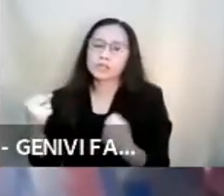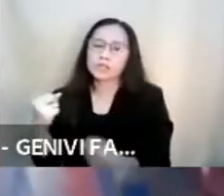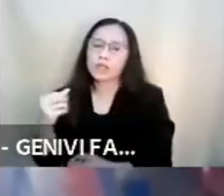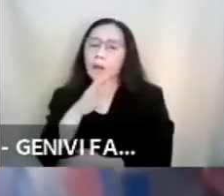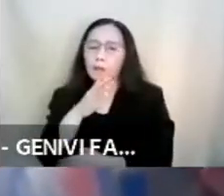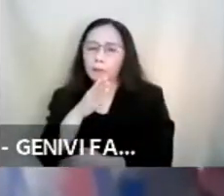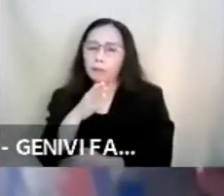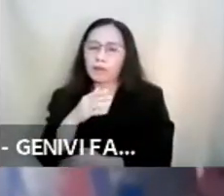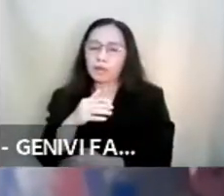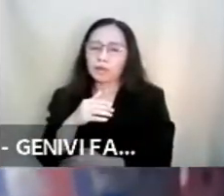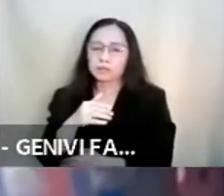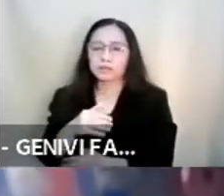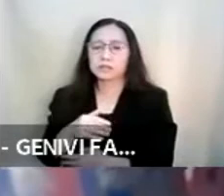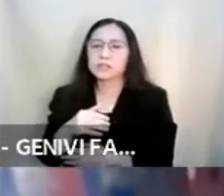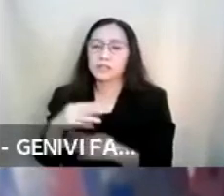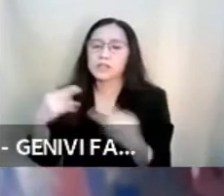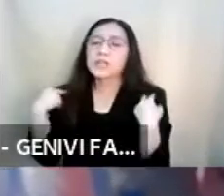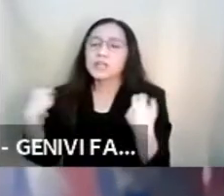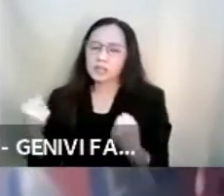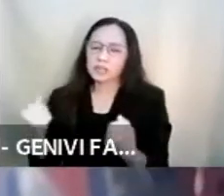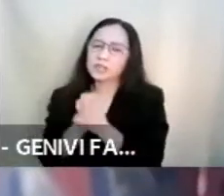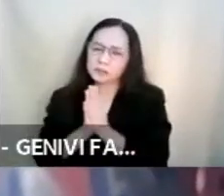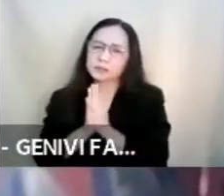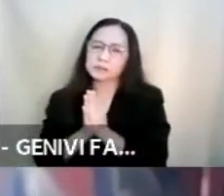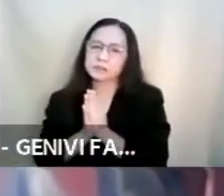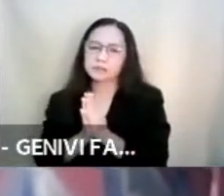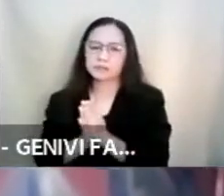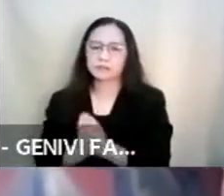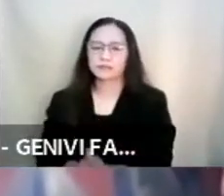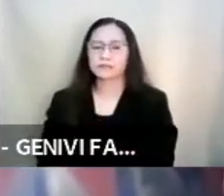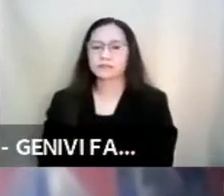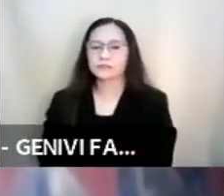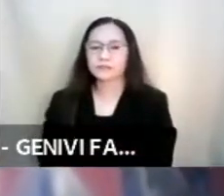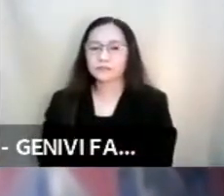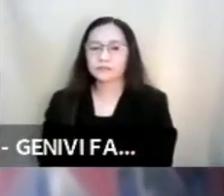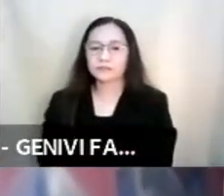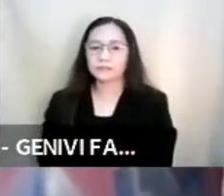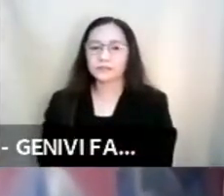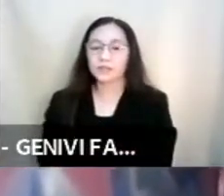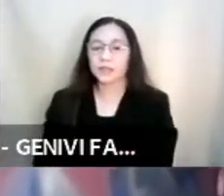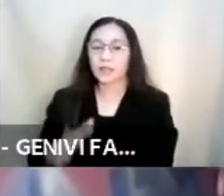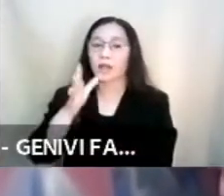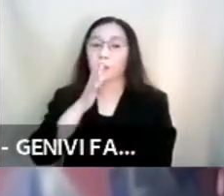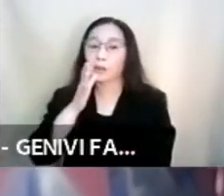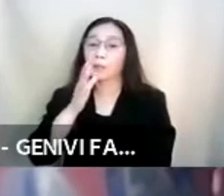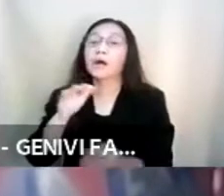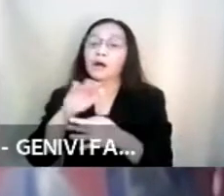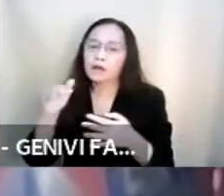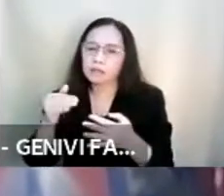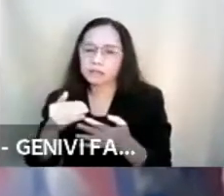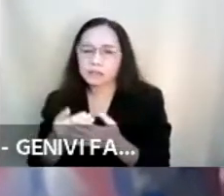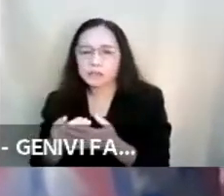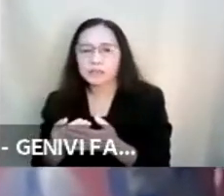si mama, yung sakit niya, ganyan. Yun lang yun, di ba? Hindi lang si mama, lahat, pati mga pangking